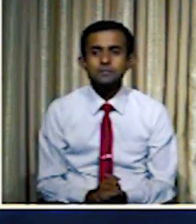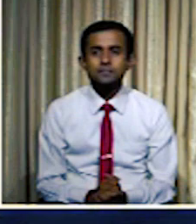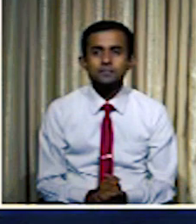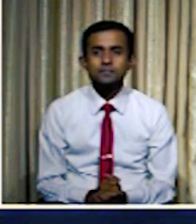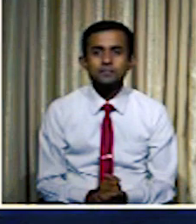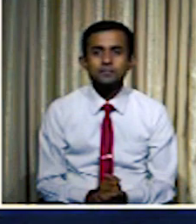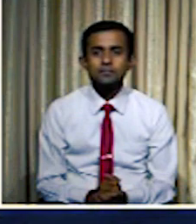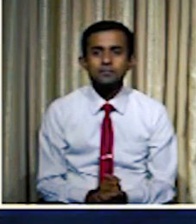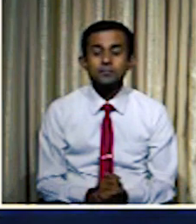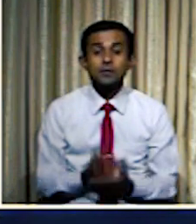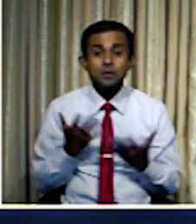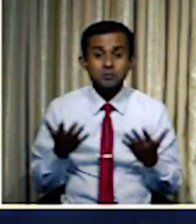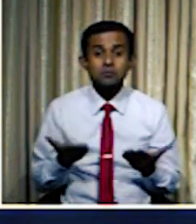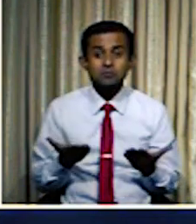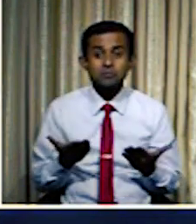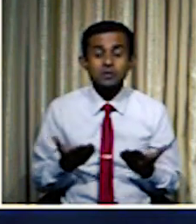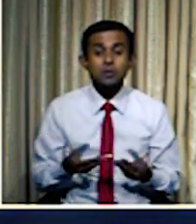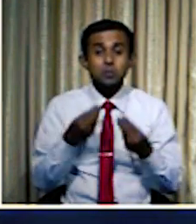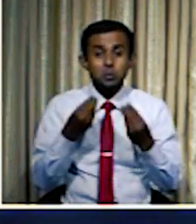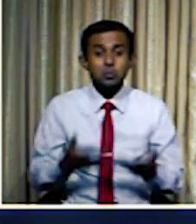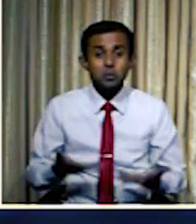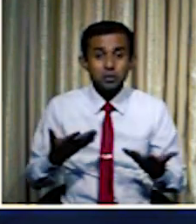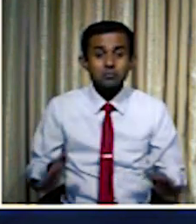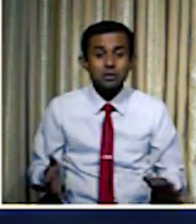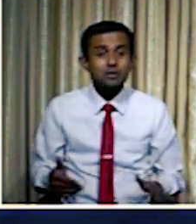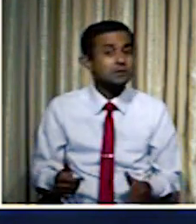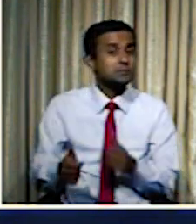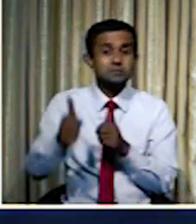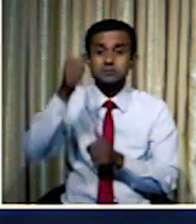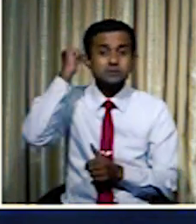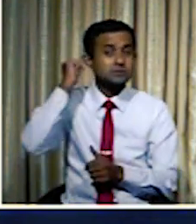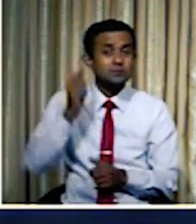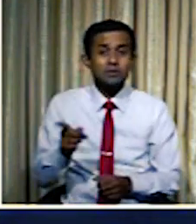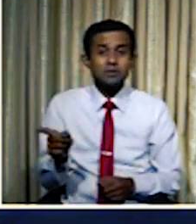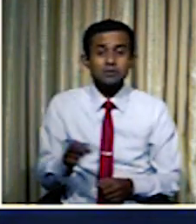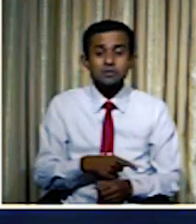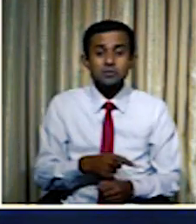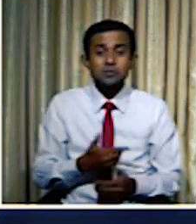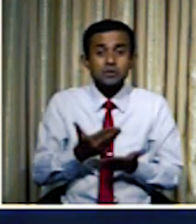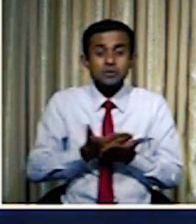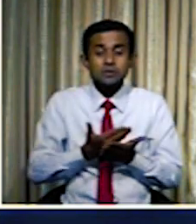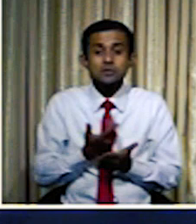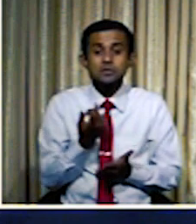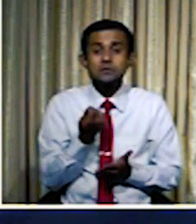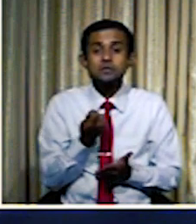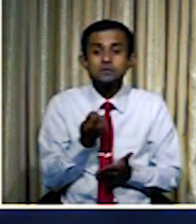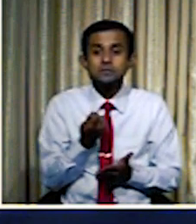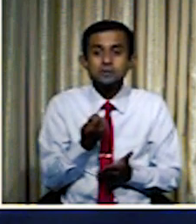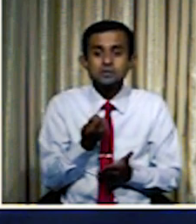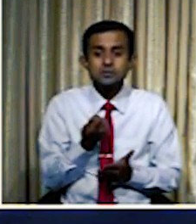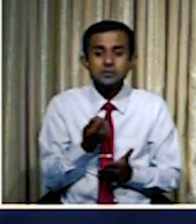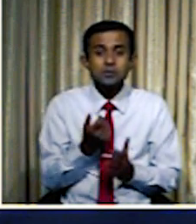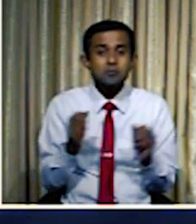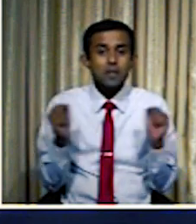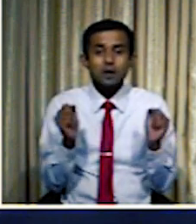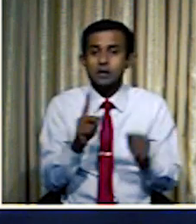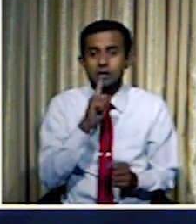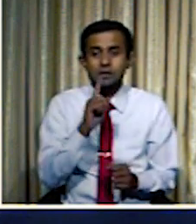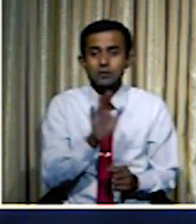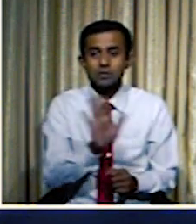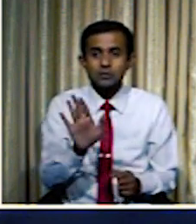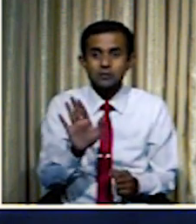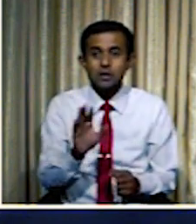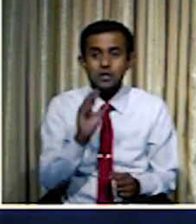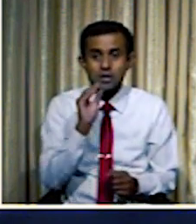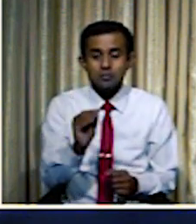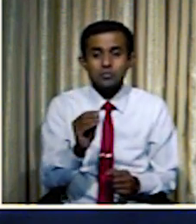එතකොට මෙච්චර කඩා වැටිලා තිබුණේ නැහැ ඉතිහාසයේ කිසි දවසක අපේ අතේ තියෙන සංචිත. මම මේක බය කරන්න කියනවා නෙමෙයි.